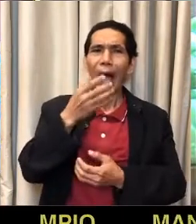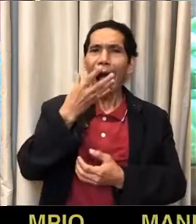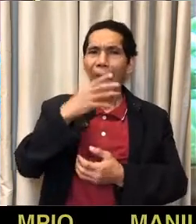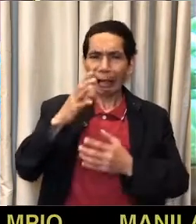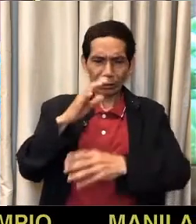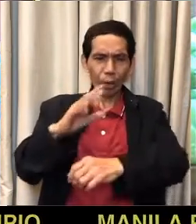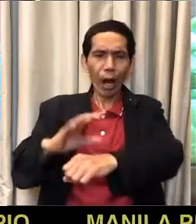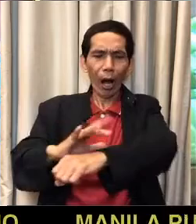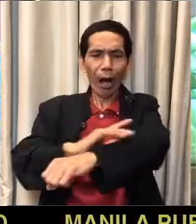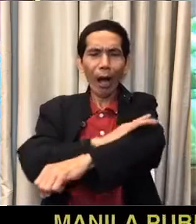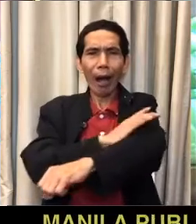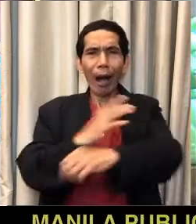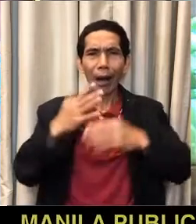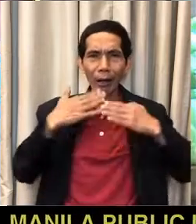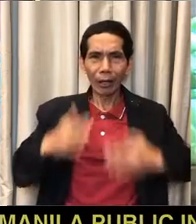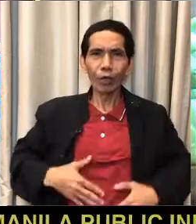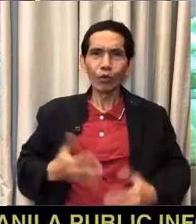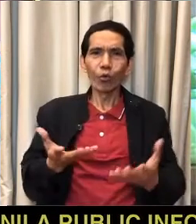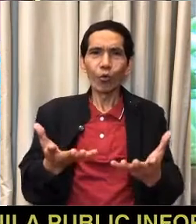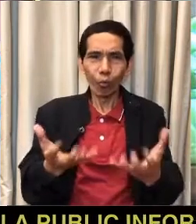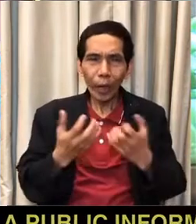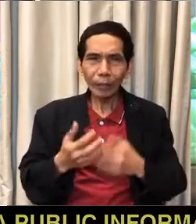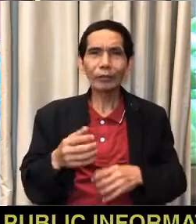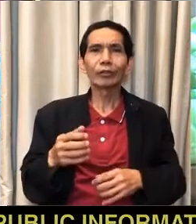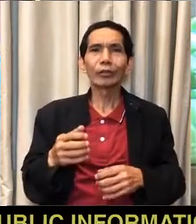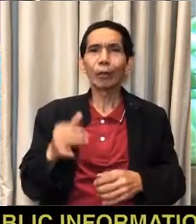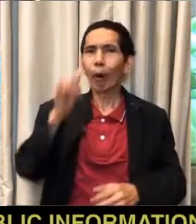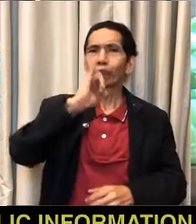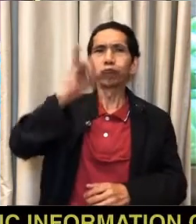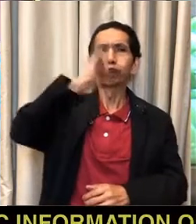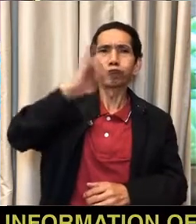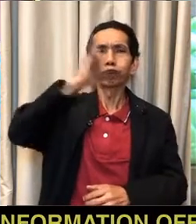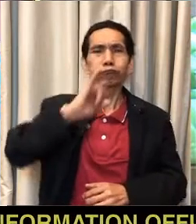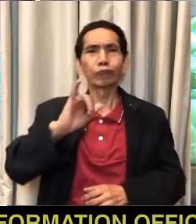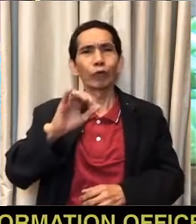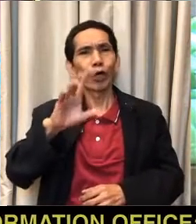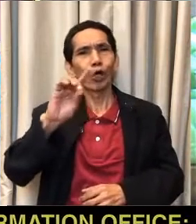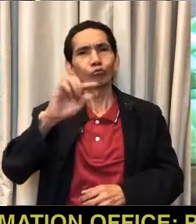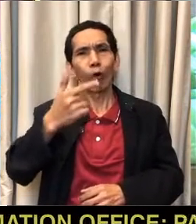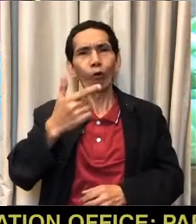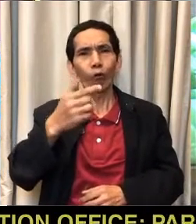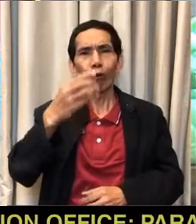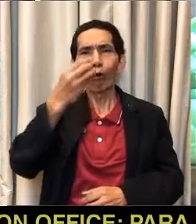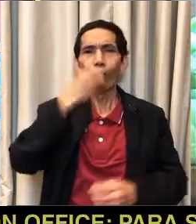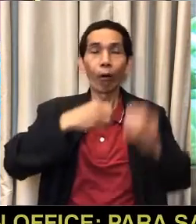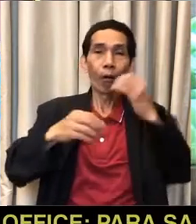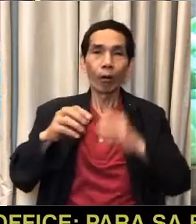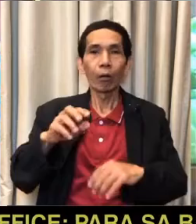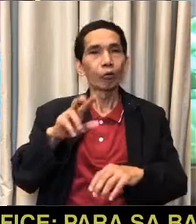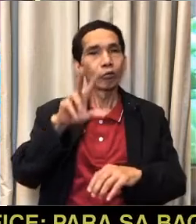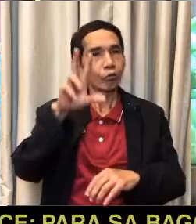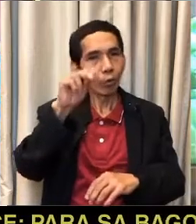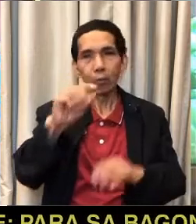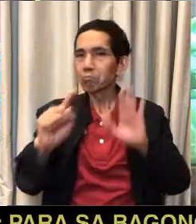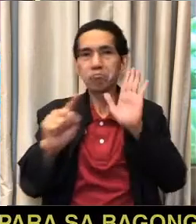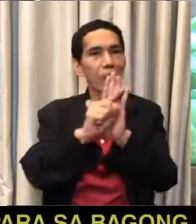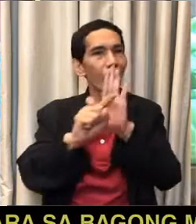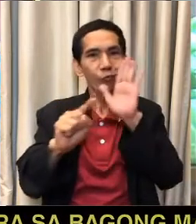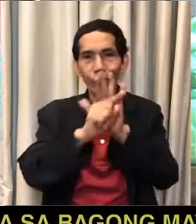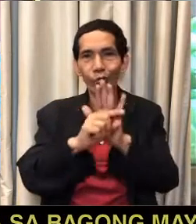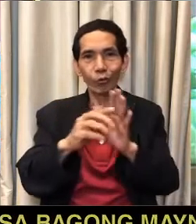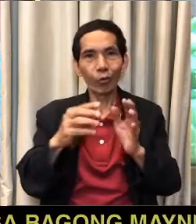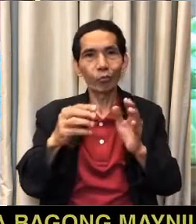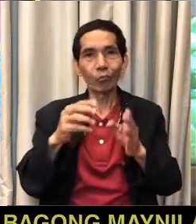sa katawan. O, kaya pala gustong-gusto ng mga tomador. Oh, pero ayun po ay pinagbabawal